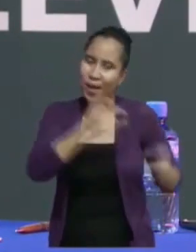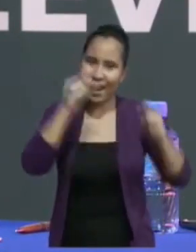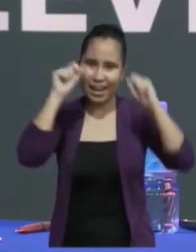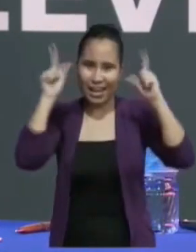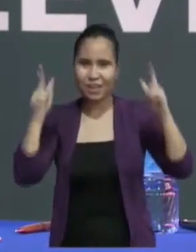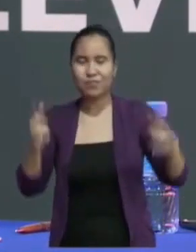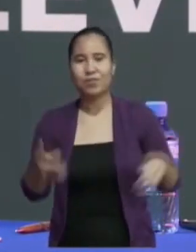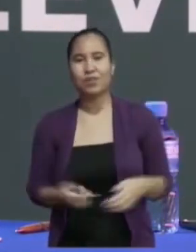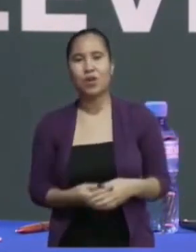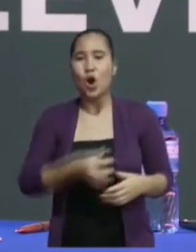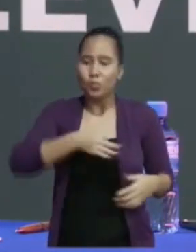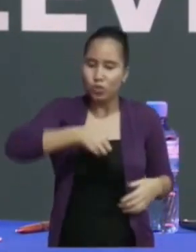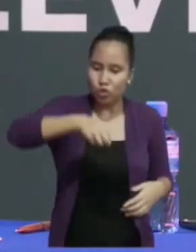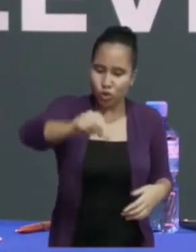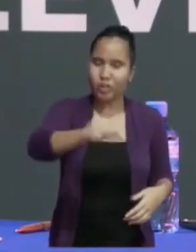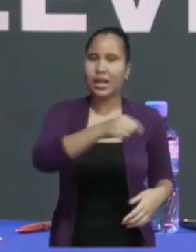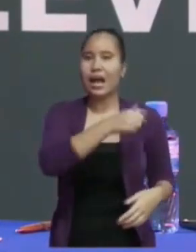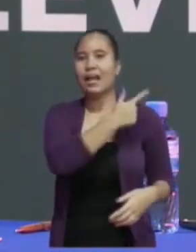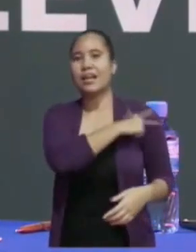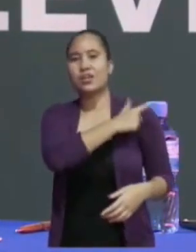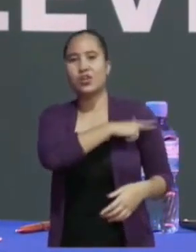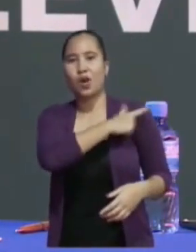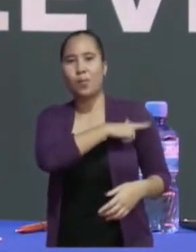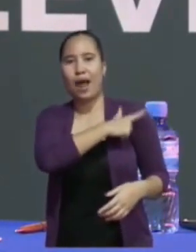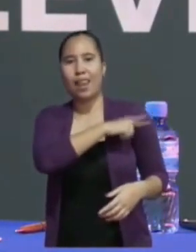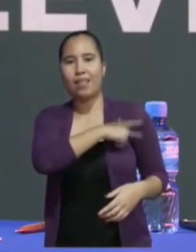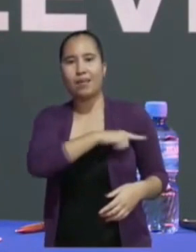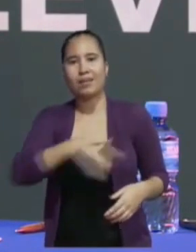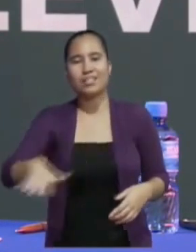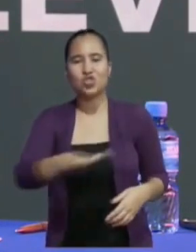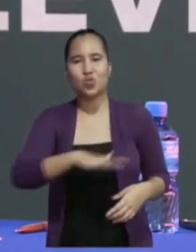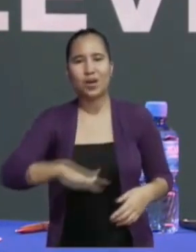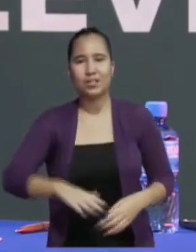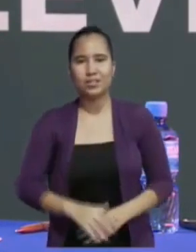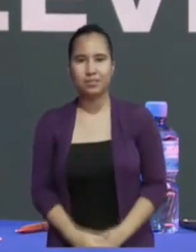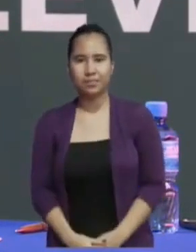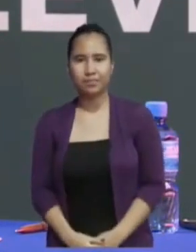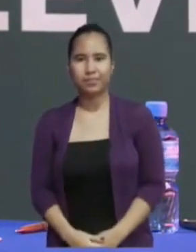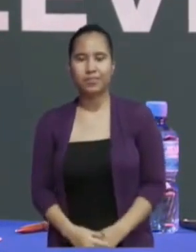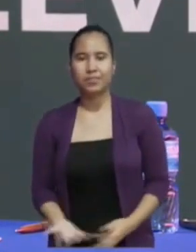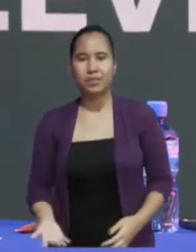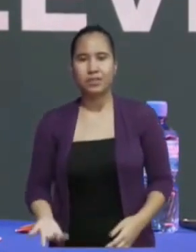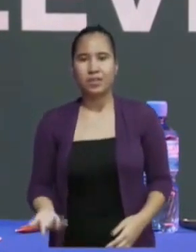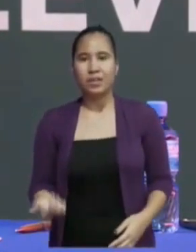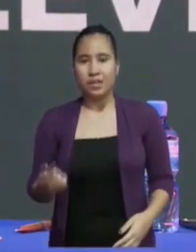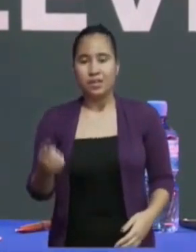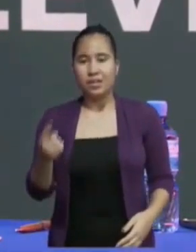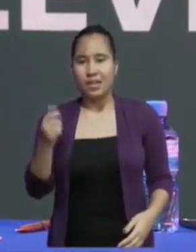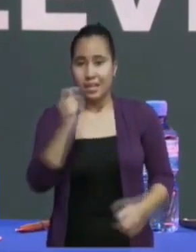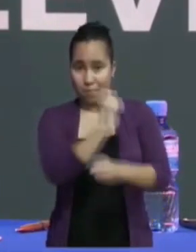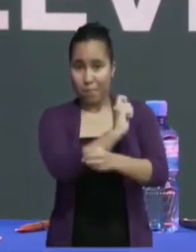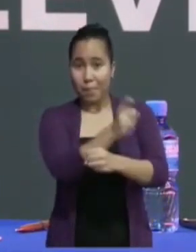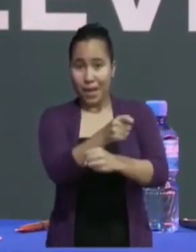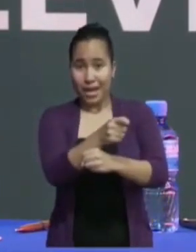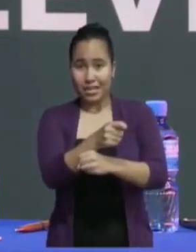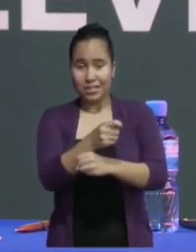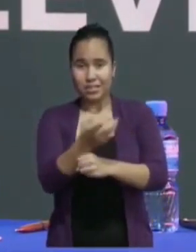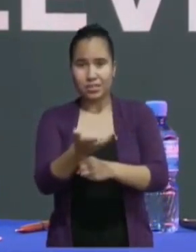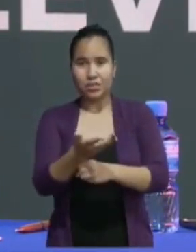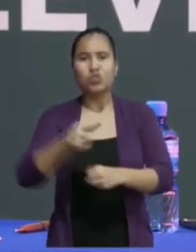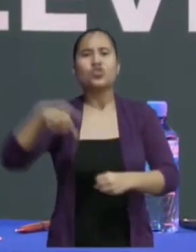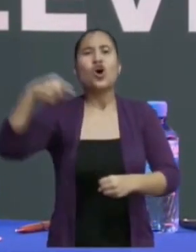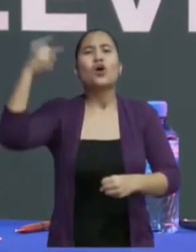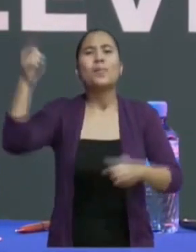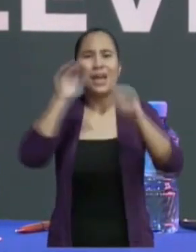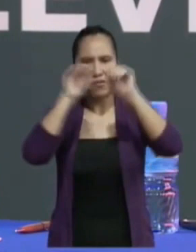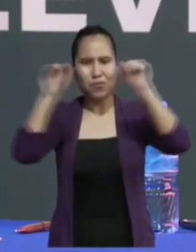komende, in de pers, et cetera, nog wat nadere informatie hierover zullen verstrekken, want voor sommige